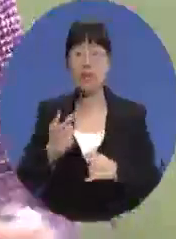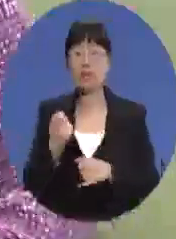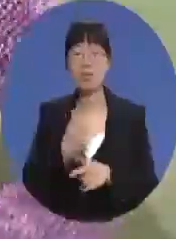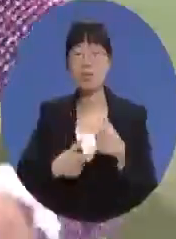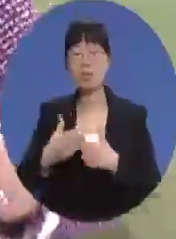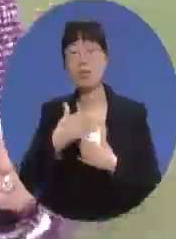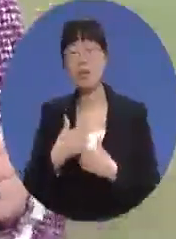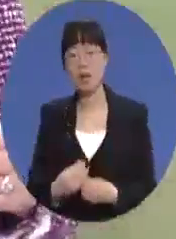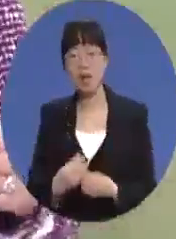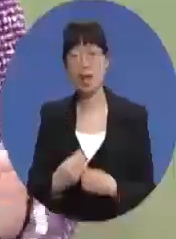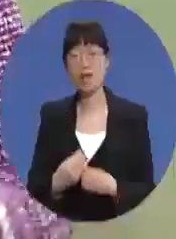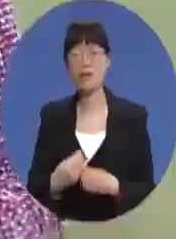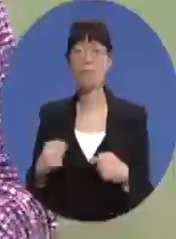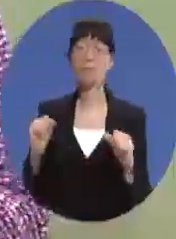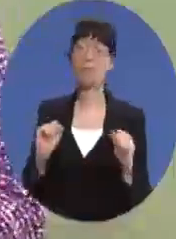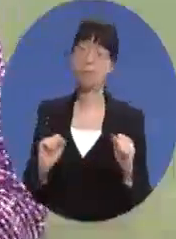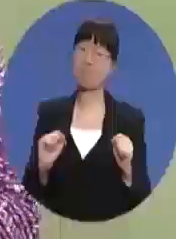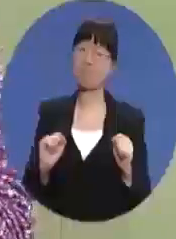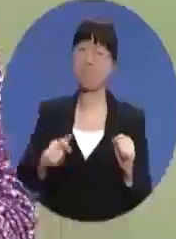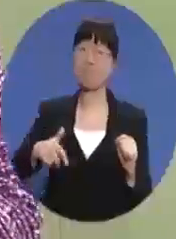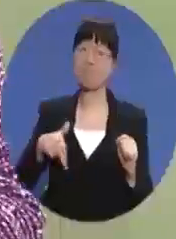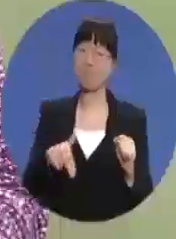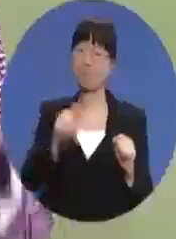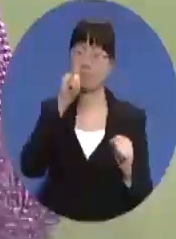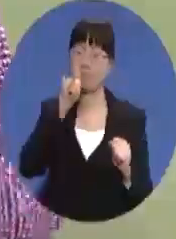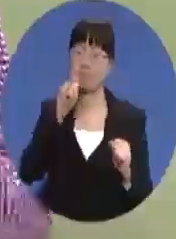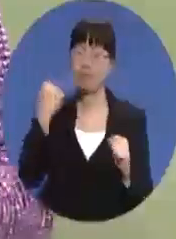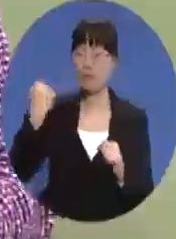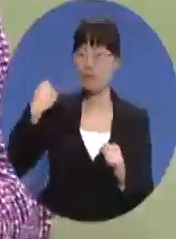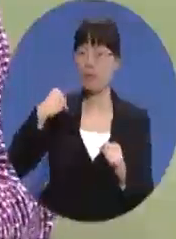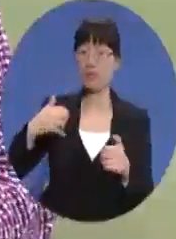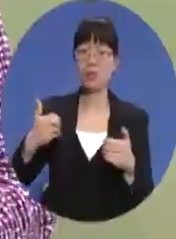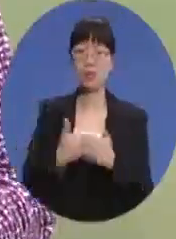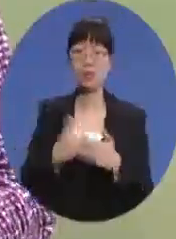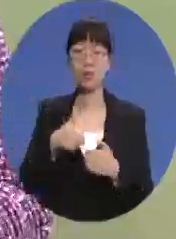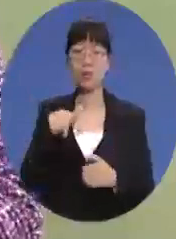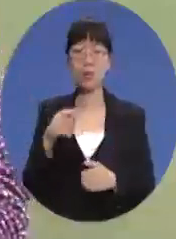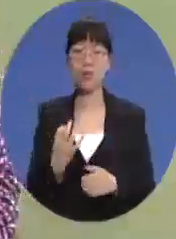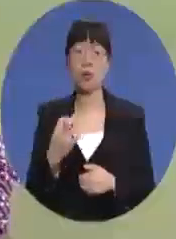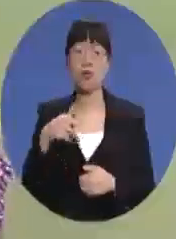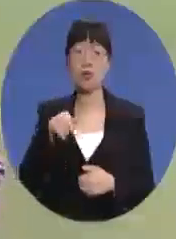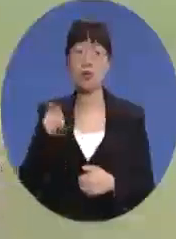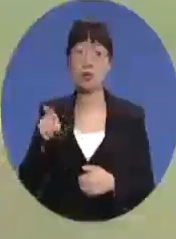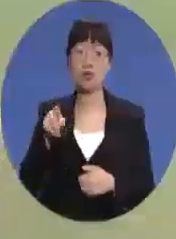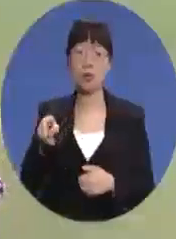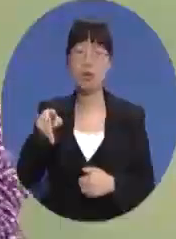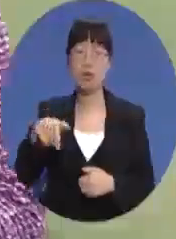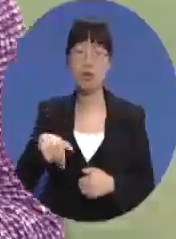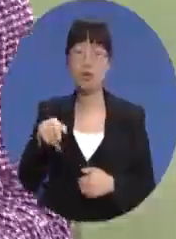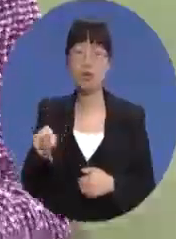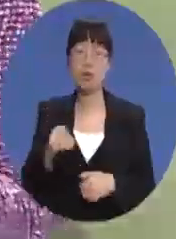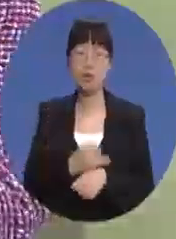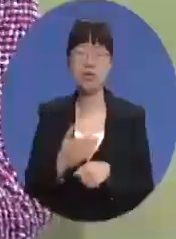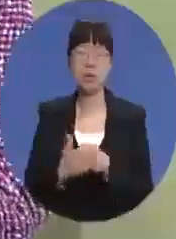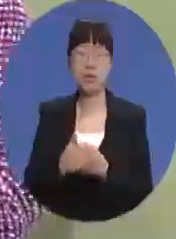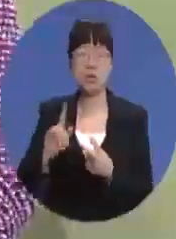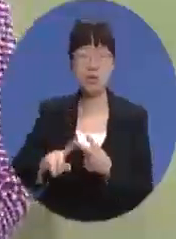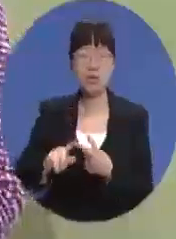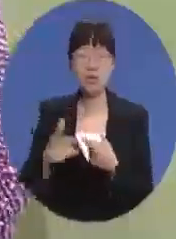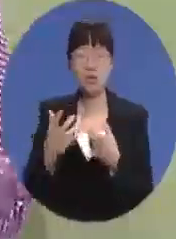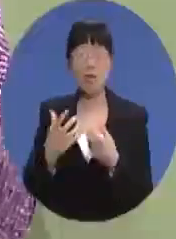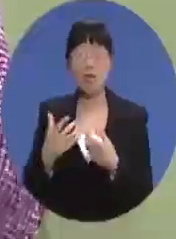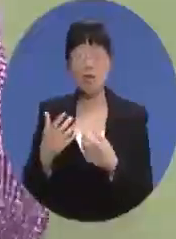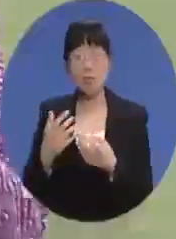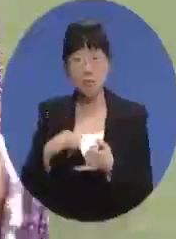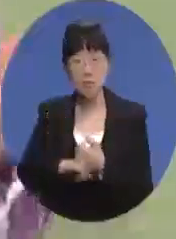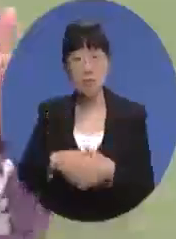편안하게 안전하게 떡 버티고 갈 수 있는 게 공격성이거든요. 네. 이러한 필요한 공격성 발달마저 너무 안 되면 안 되니까 만